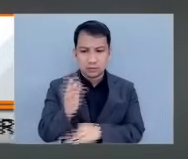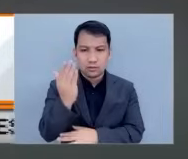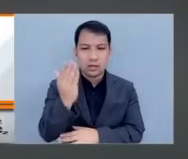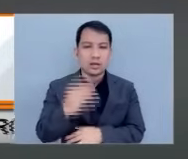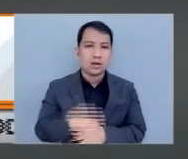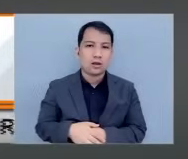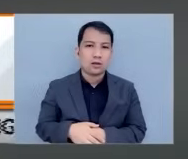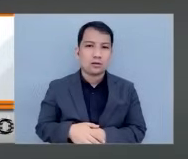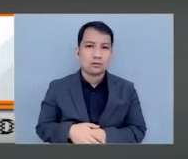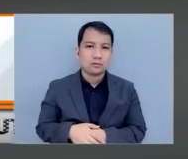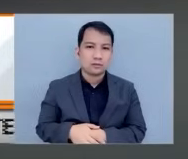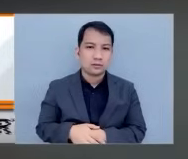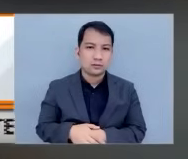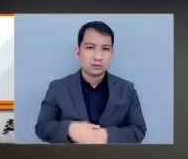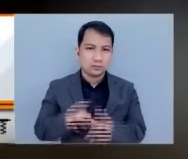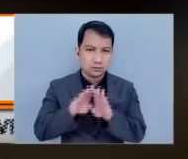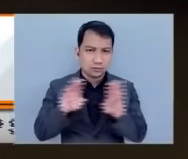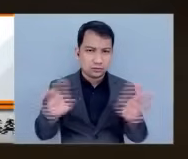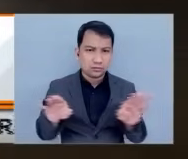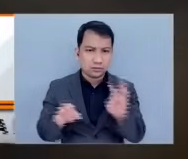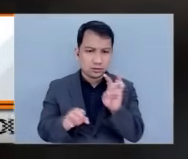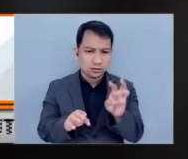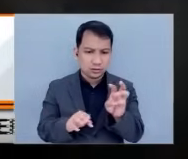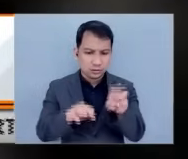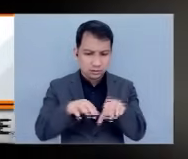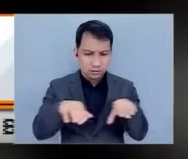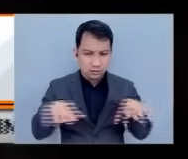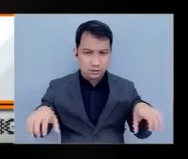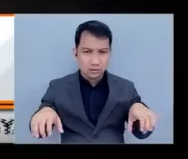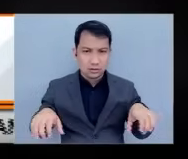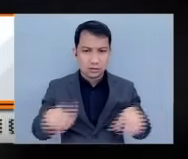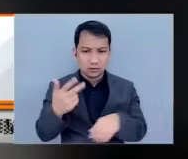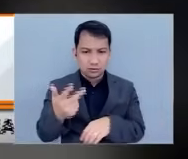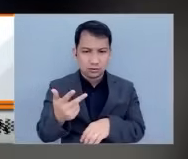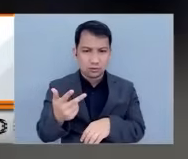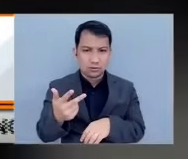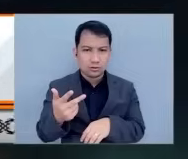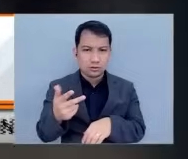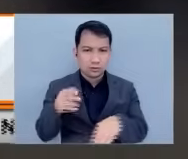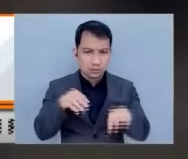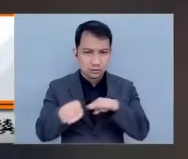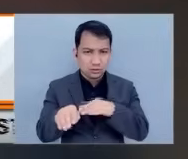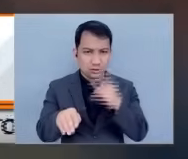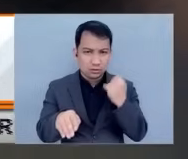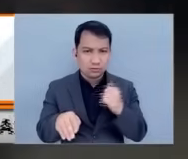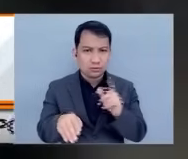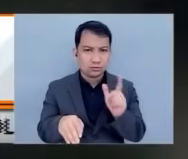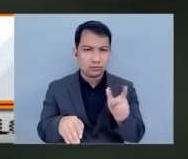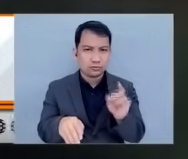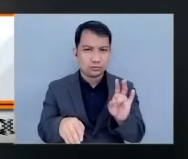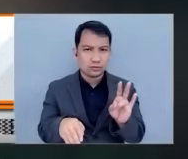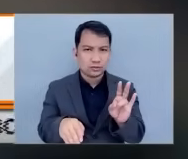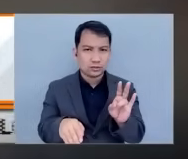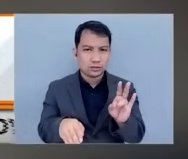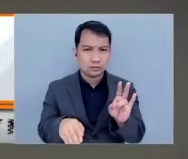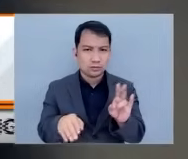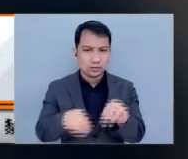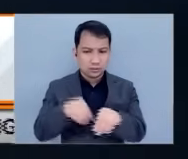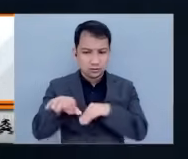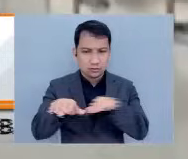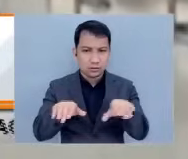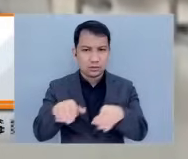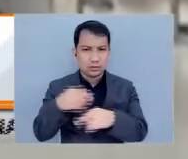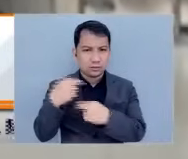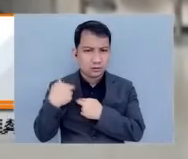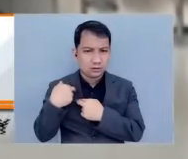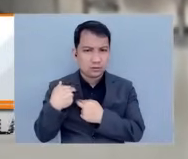bukas naman daw ang 6 nilang counters at 3 mobile counters. 27 officers din ang naka-duty. Sinabi